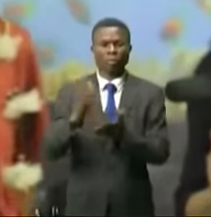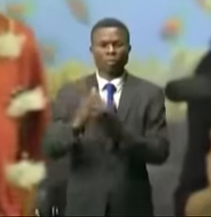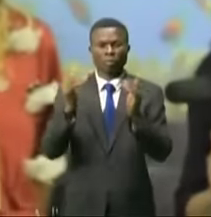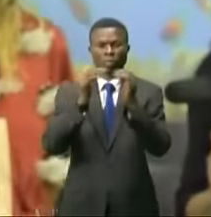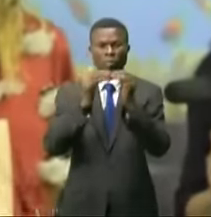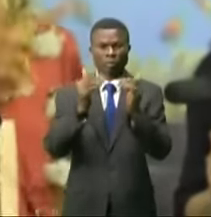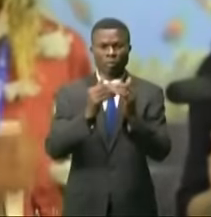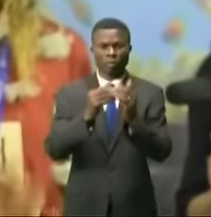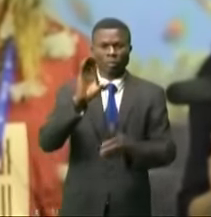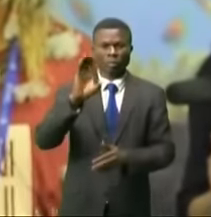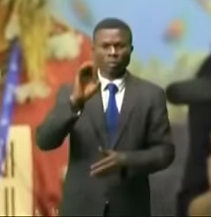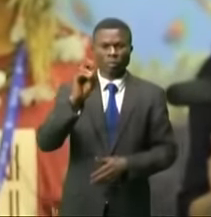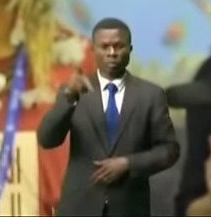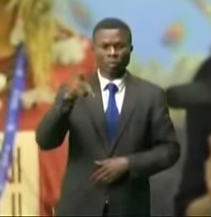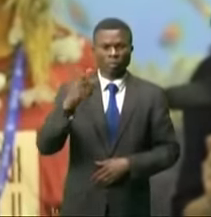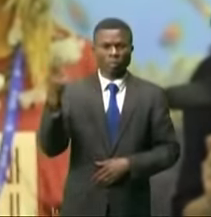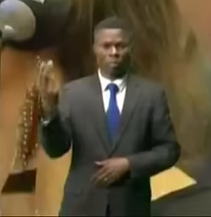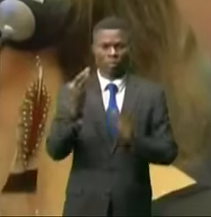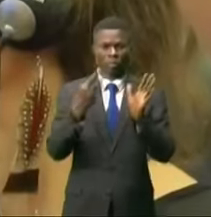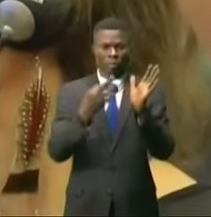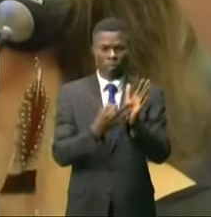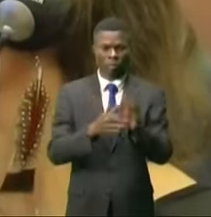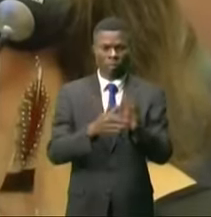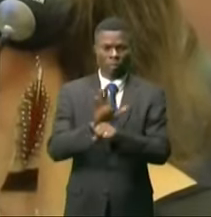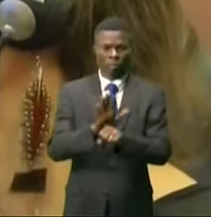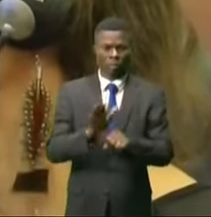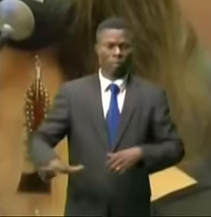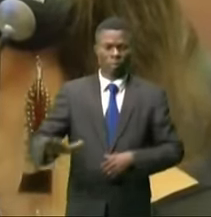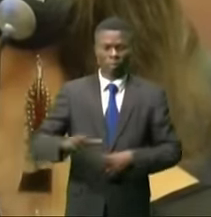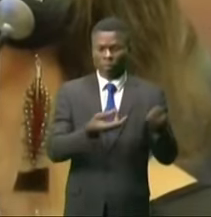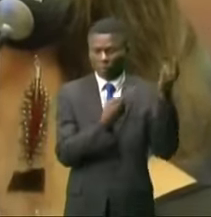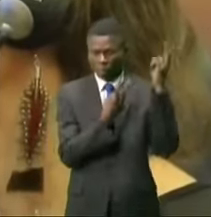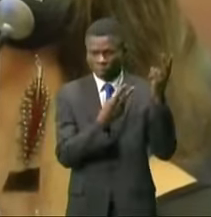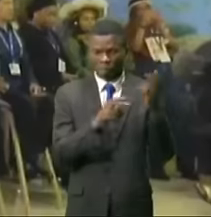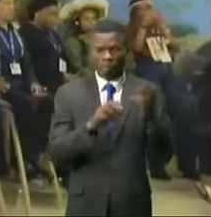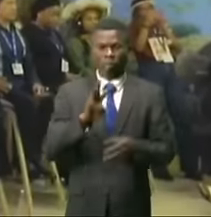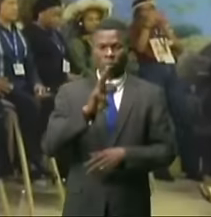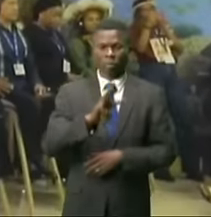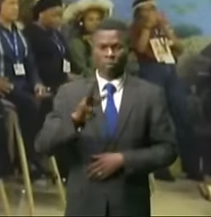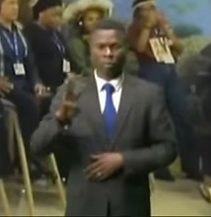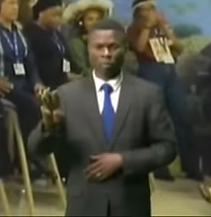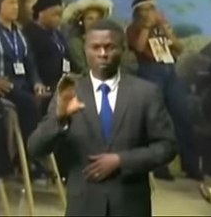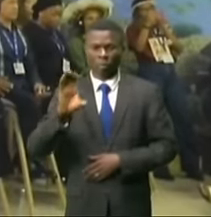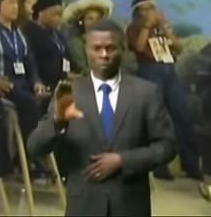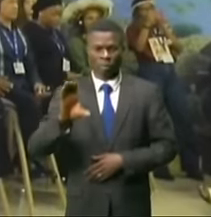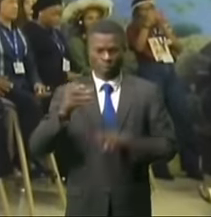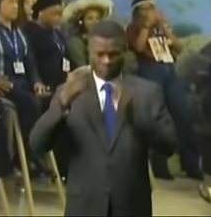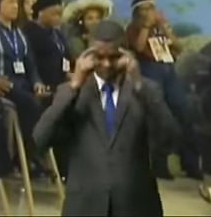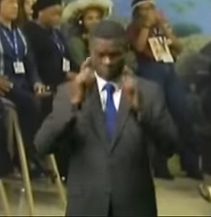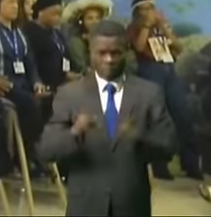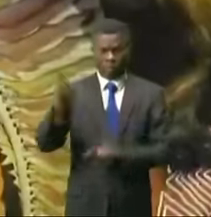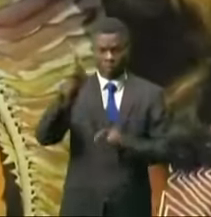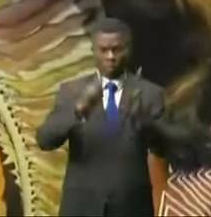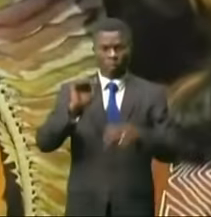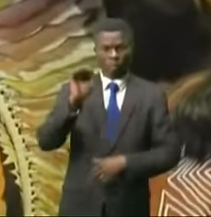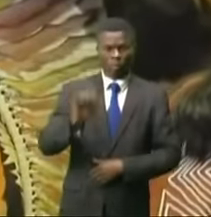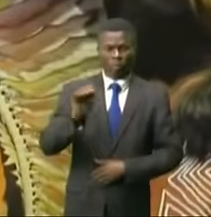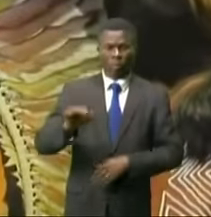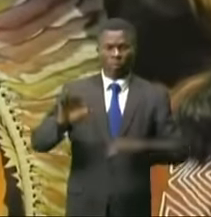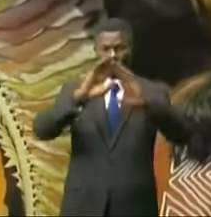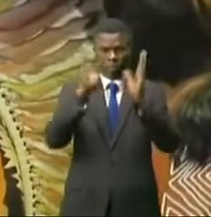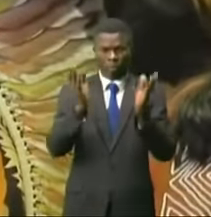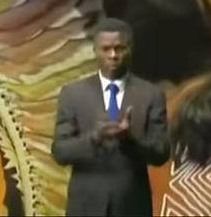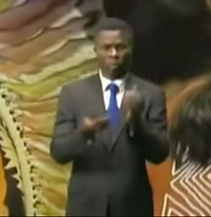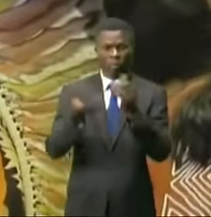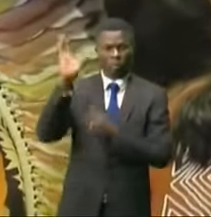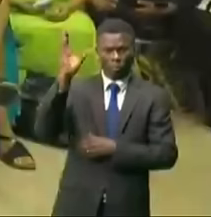COP28 aux Émirats Arabes Unis. Conformément à ses valeurs, WWC tient à ce que les peuples autochtones et communautés locales